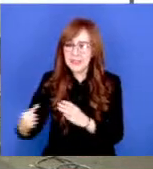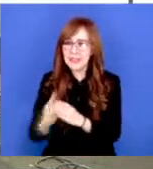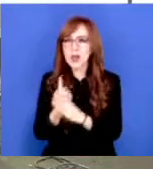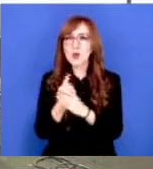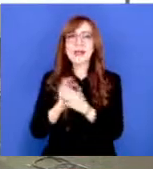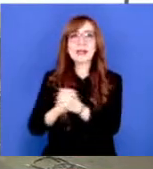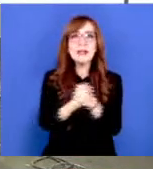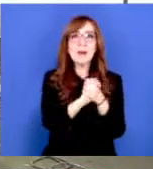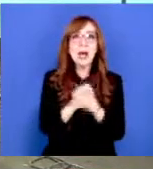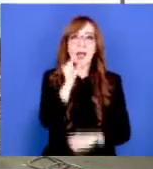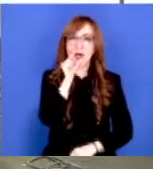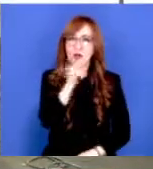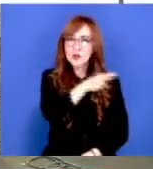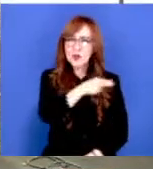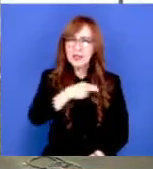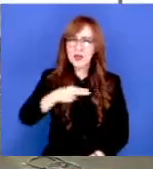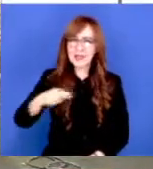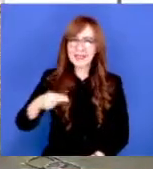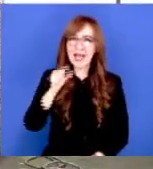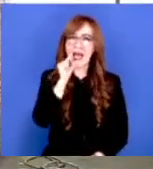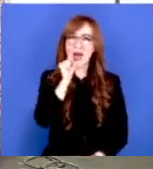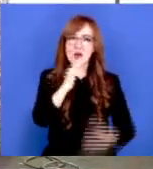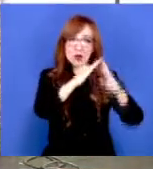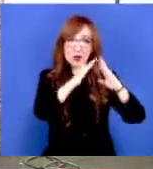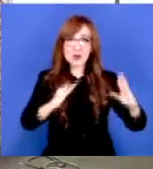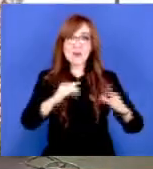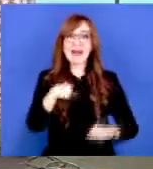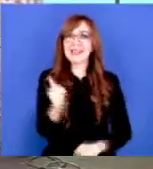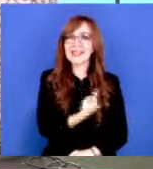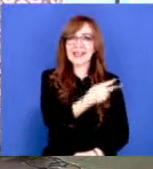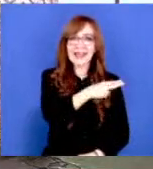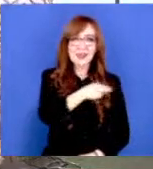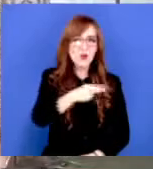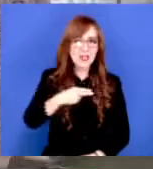untuk Indonesia, untuk rumah kita, Indonesia.